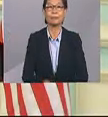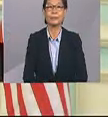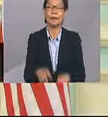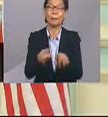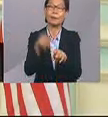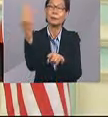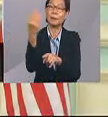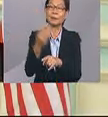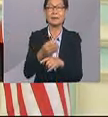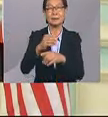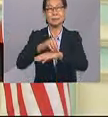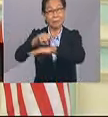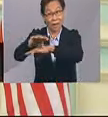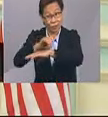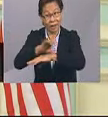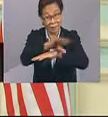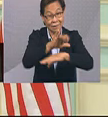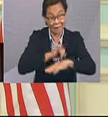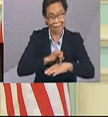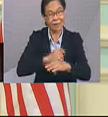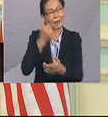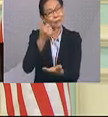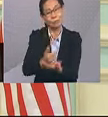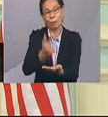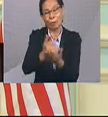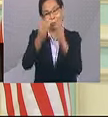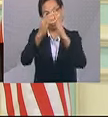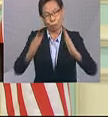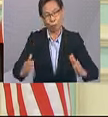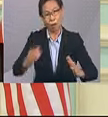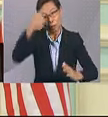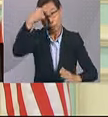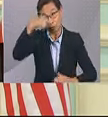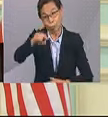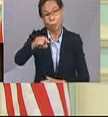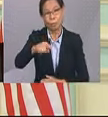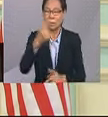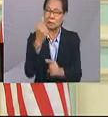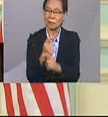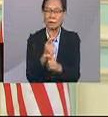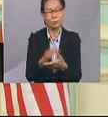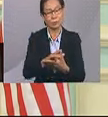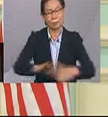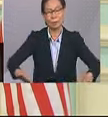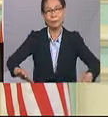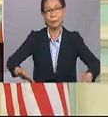Seperti biasa, pesanan saya, terus kekal di rumah untuk kekal selamat.